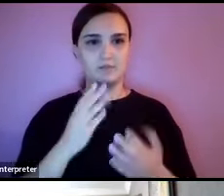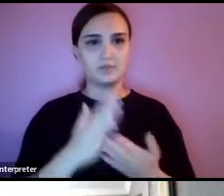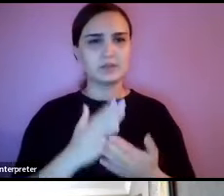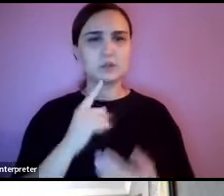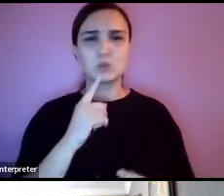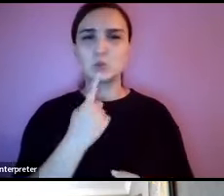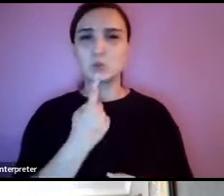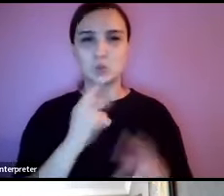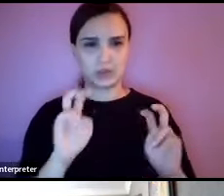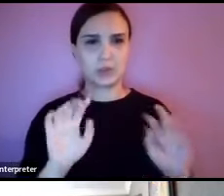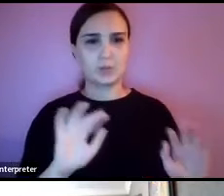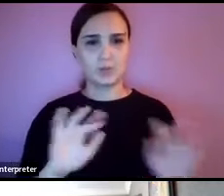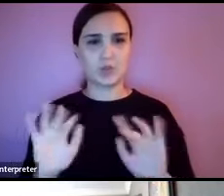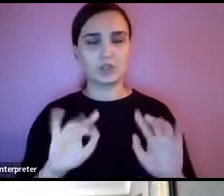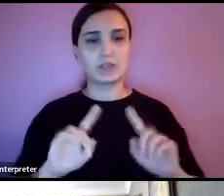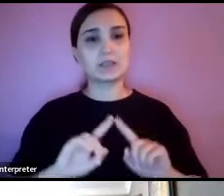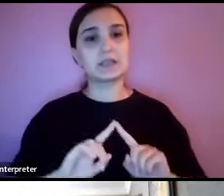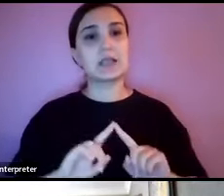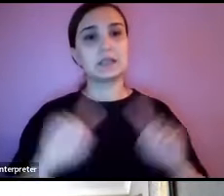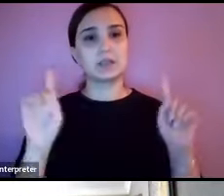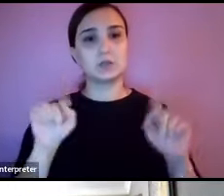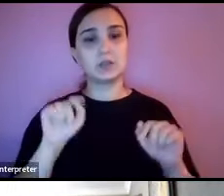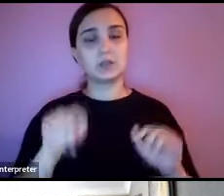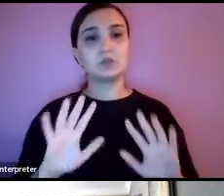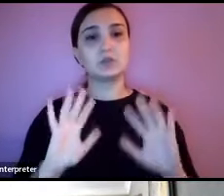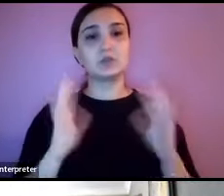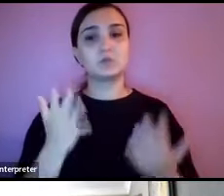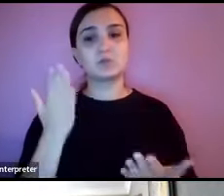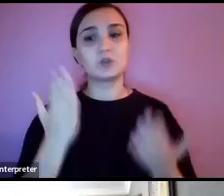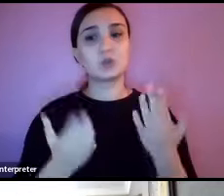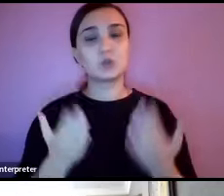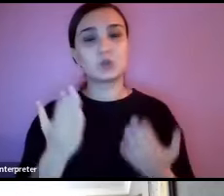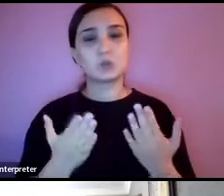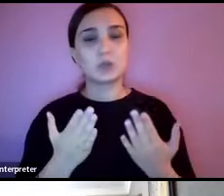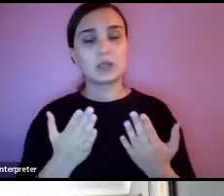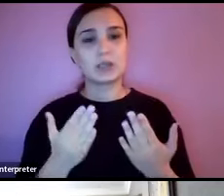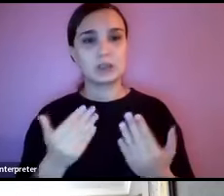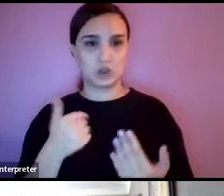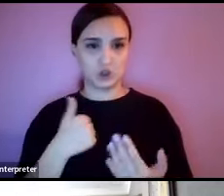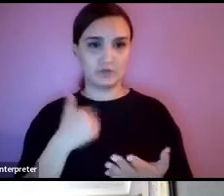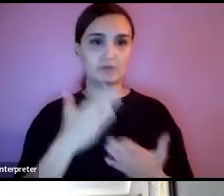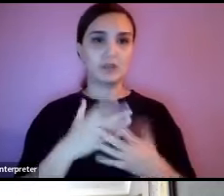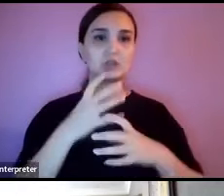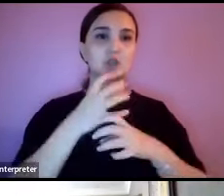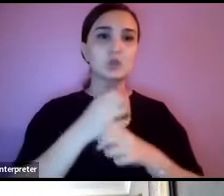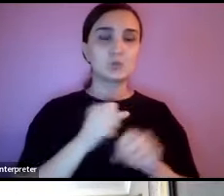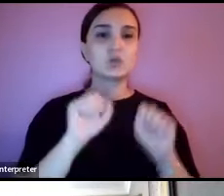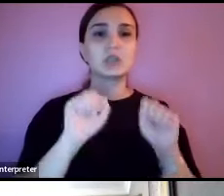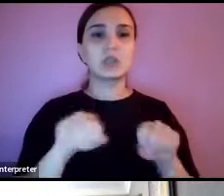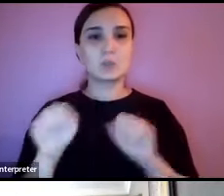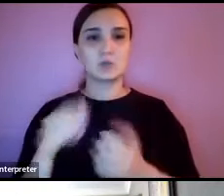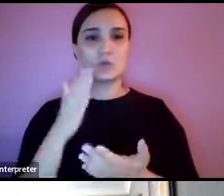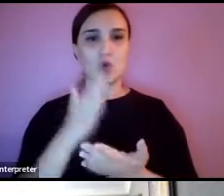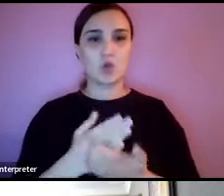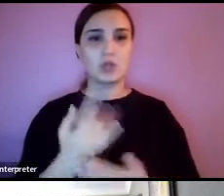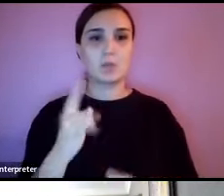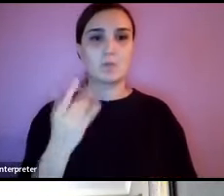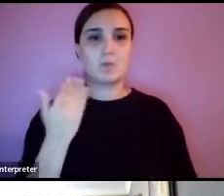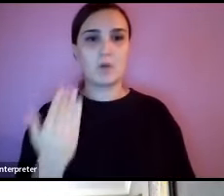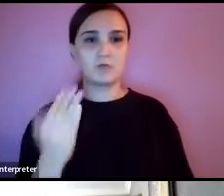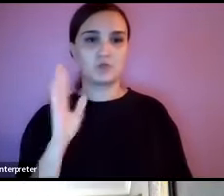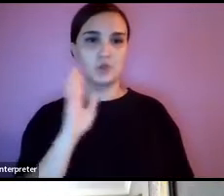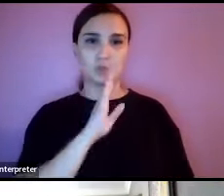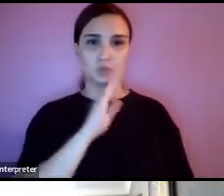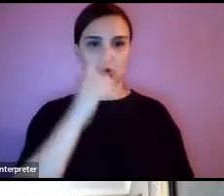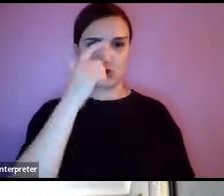პროცესი, განსაკუთრებით იმ შემთხვევაში, თუ კი ჩვენ ვართ შეზღუდული შესაძლებლობების მქონე ბავშვის მშობელი.